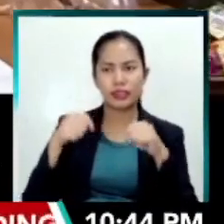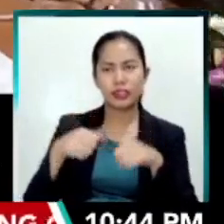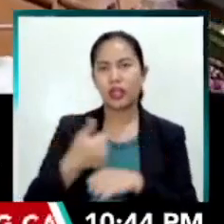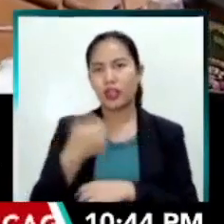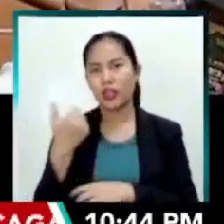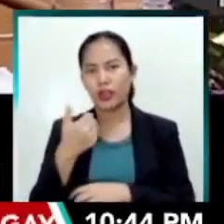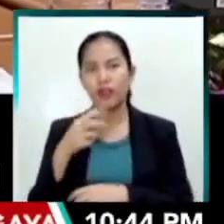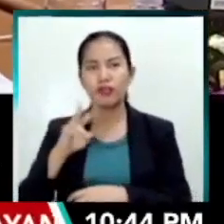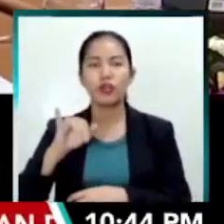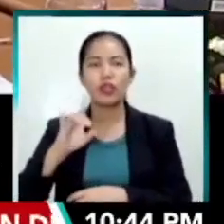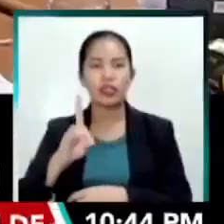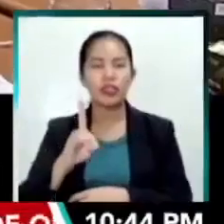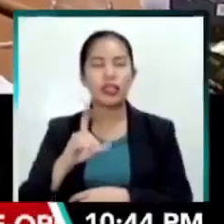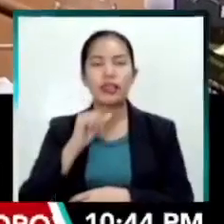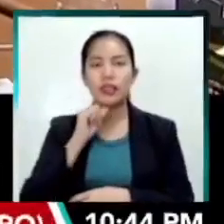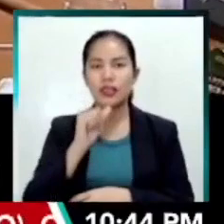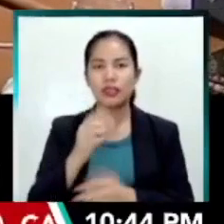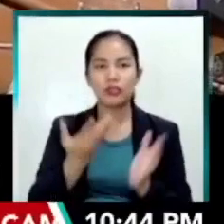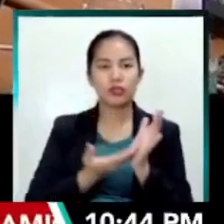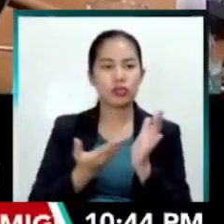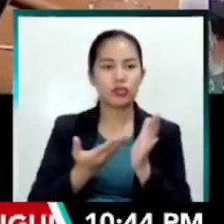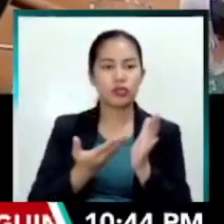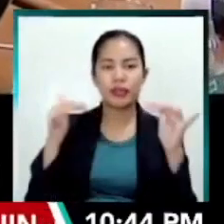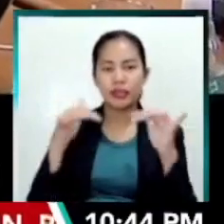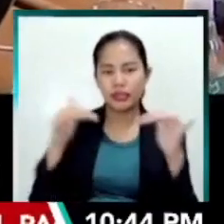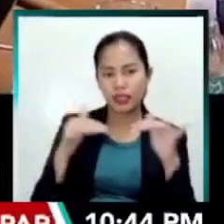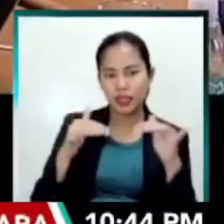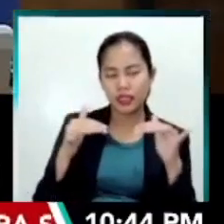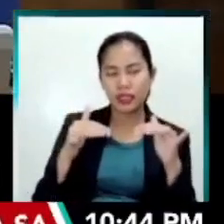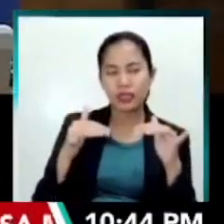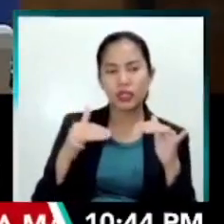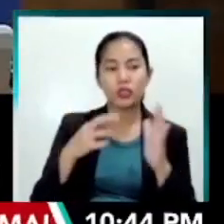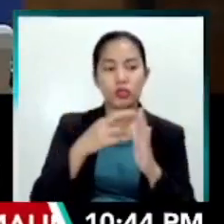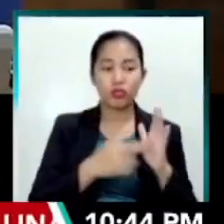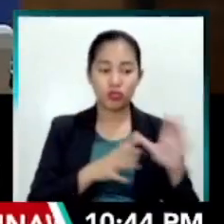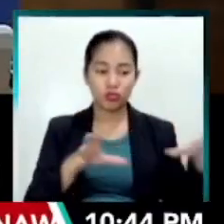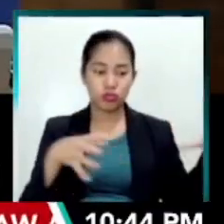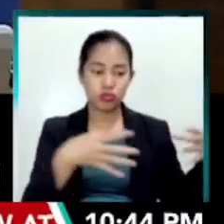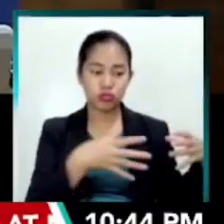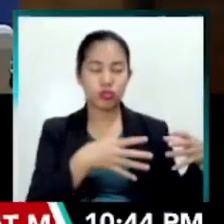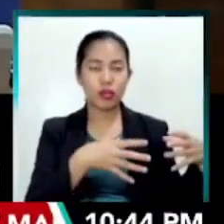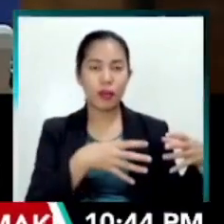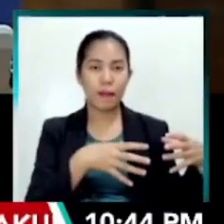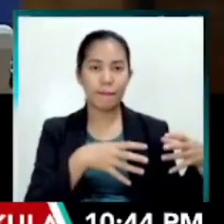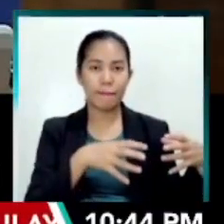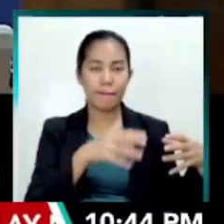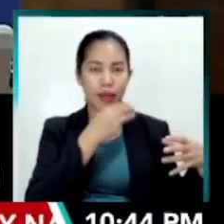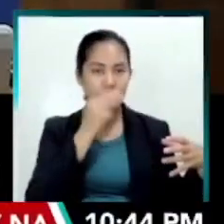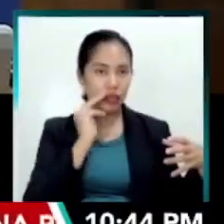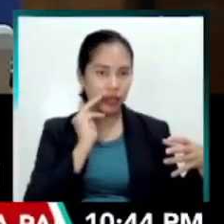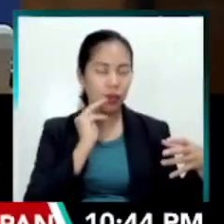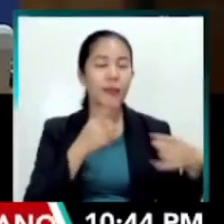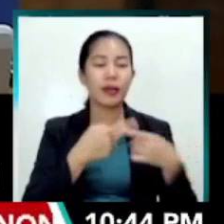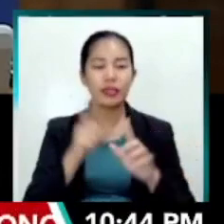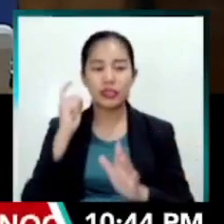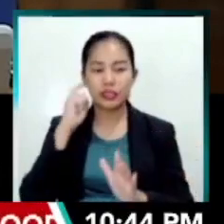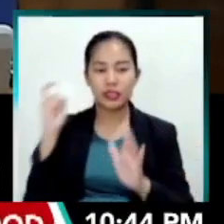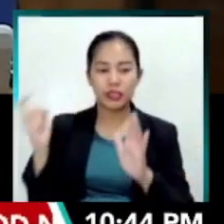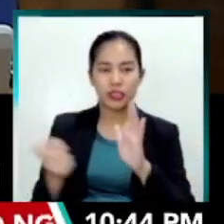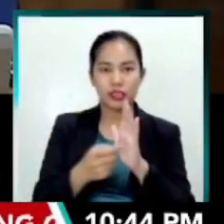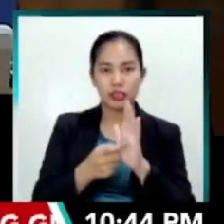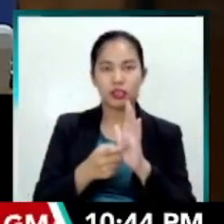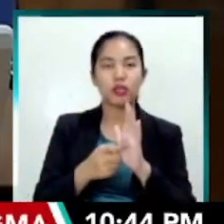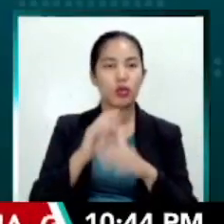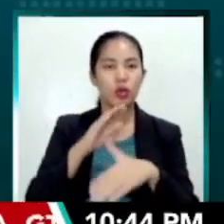bisa ang mga pulong at resolusyon ng Pacquiao Pimentel faction, kinikilala niyang miyembro ng partido ang lahat ng nasa